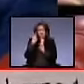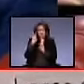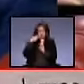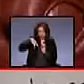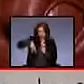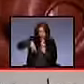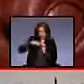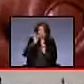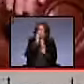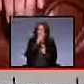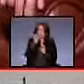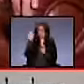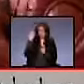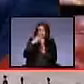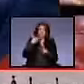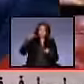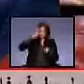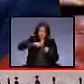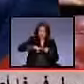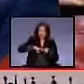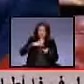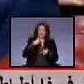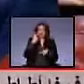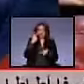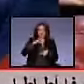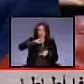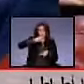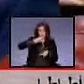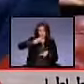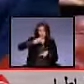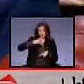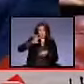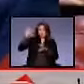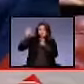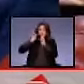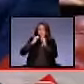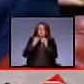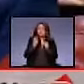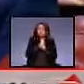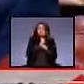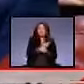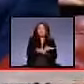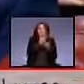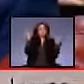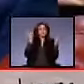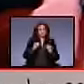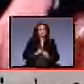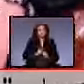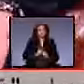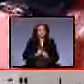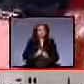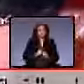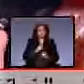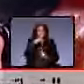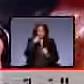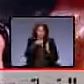2008 مظبوط؟ مظبوط. دلوقتي في عام 2014 ايوه قررنا بعد اذنك انا هكتب السيناريو. يا سلام،